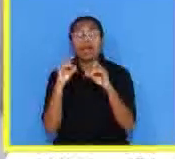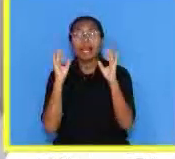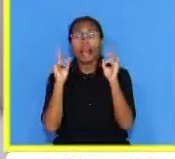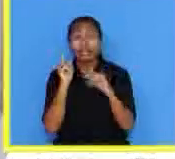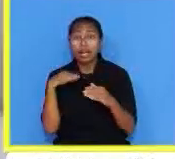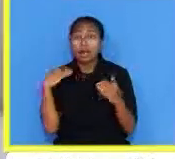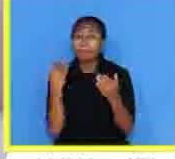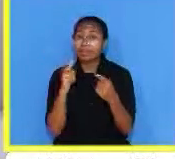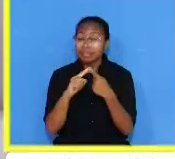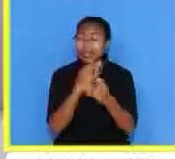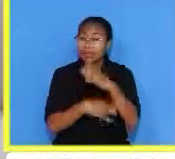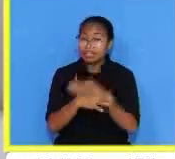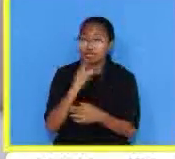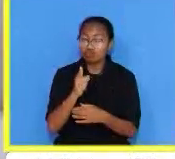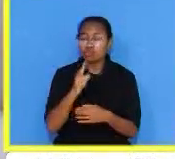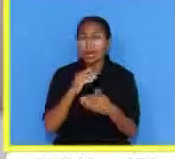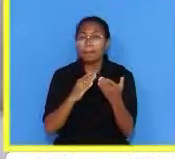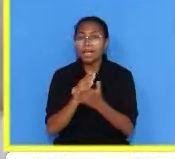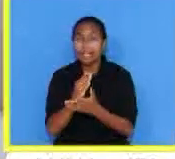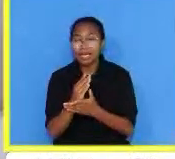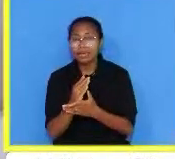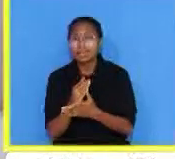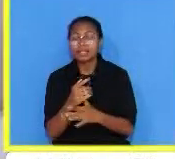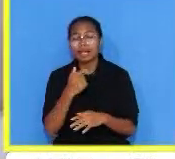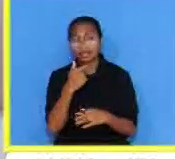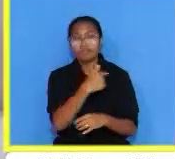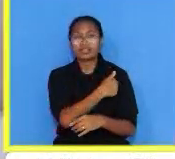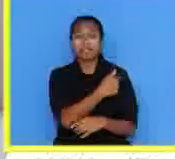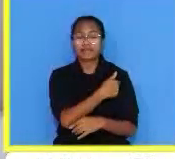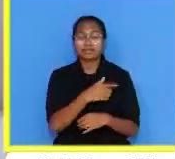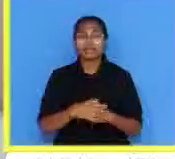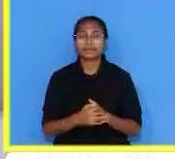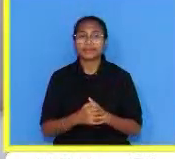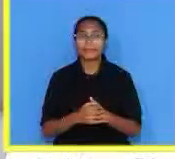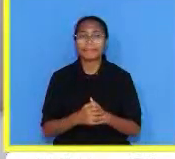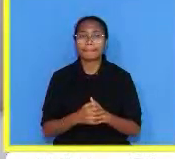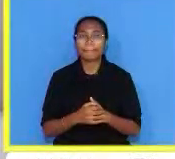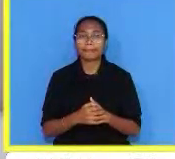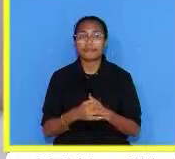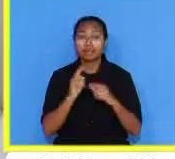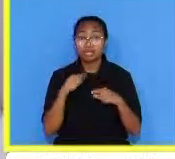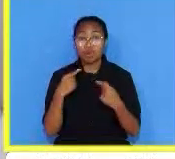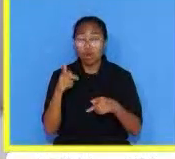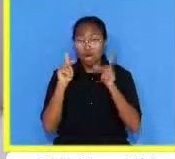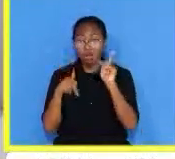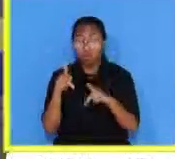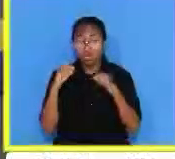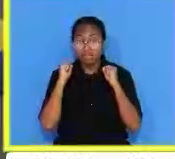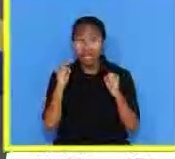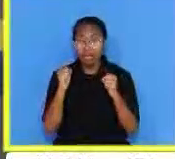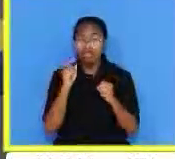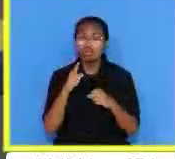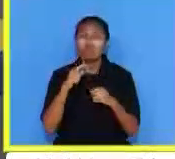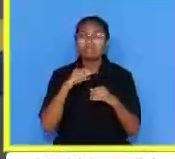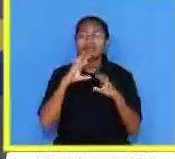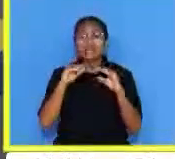menjadi bagian dari akselerasi vaksinasi. Baik, jadi dari Dinas Kesehatan juga berkolaborasi